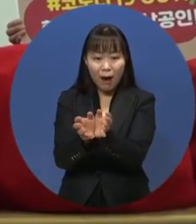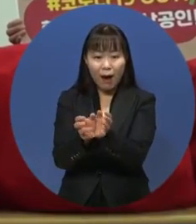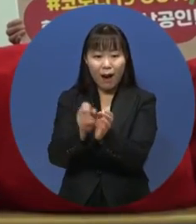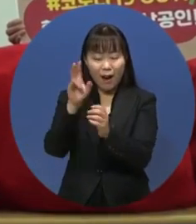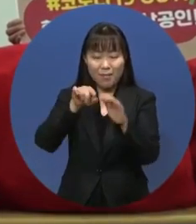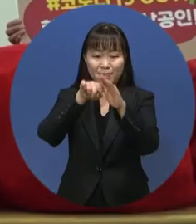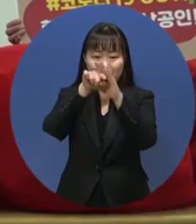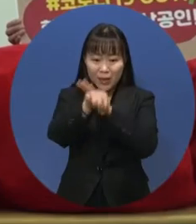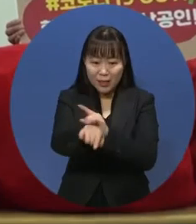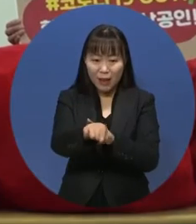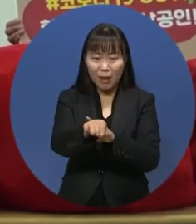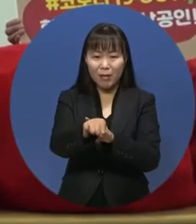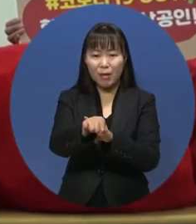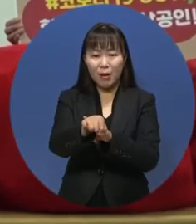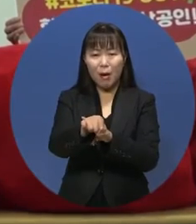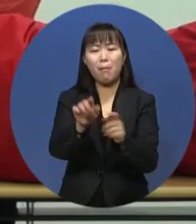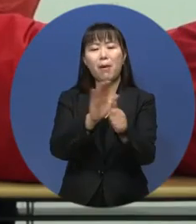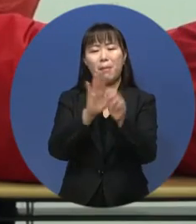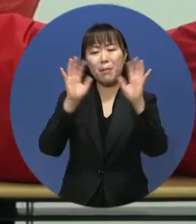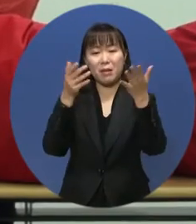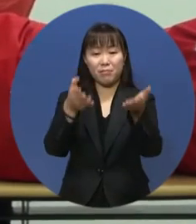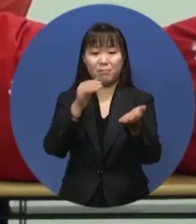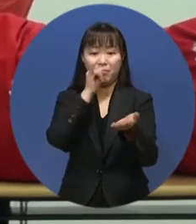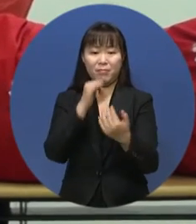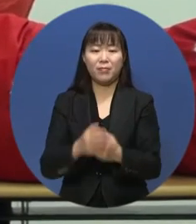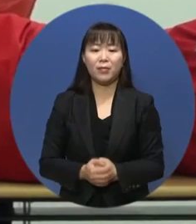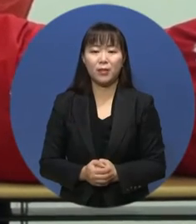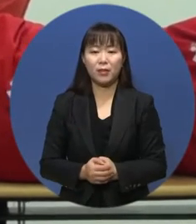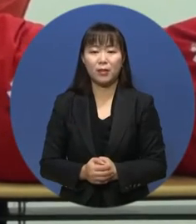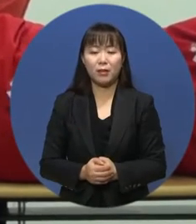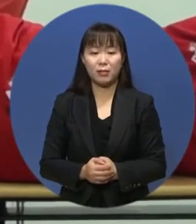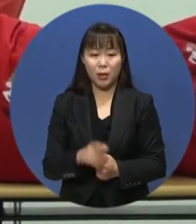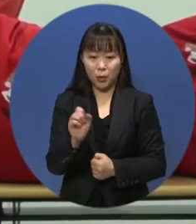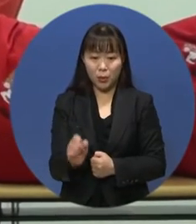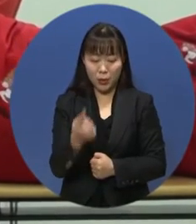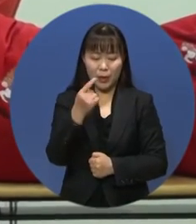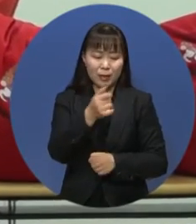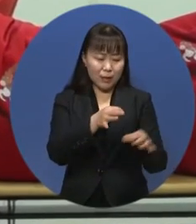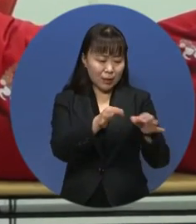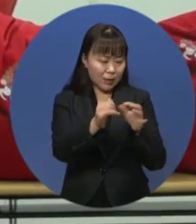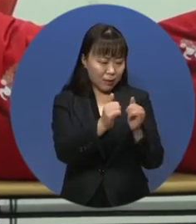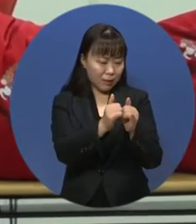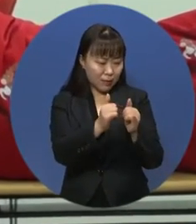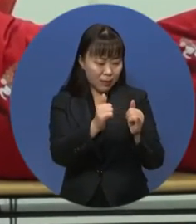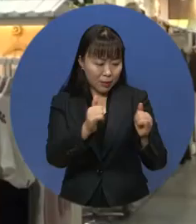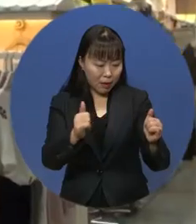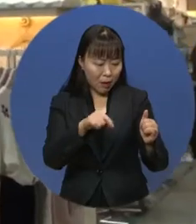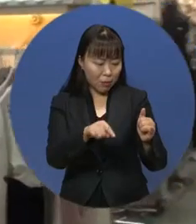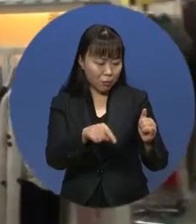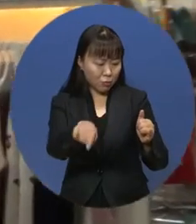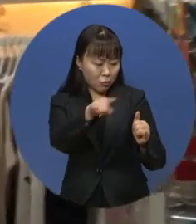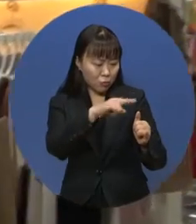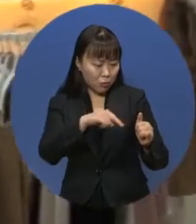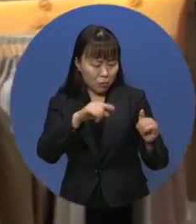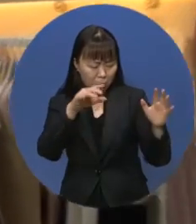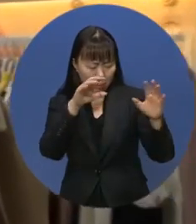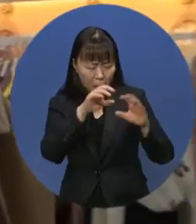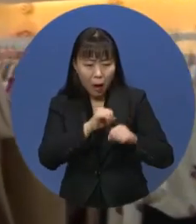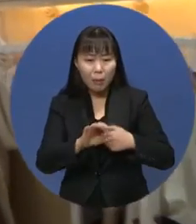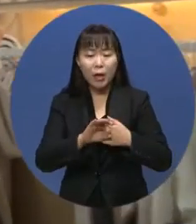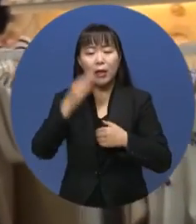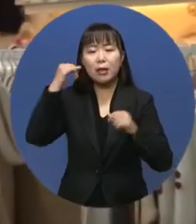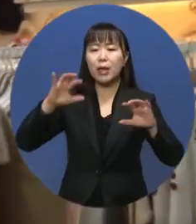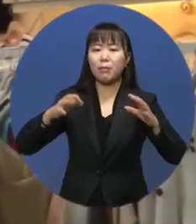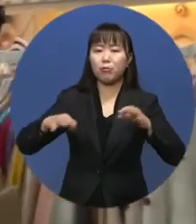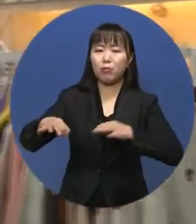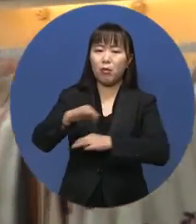방문하여 응원을 보내고 있었습니다. 이에 힘입어 소상공인들은 그들이 무너지면